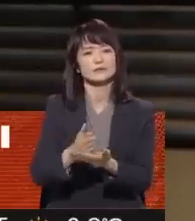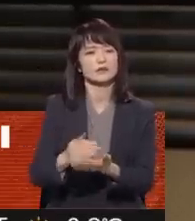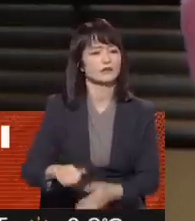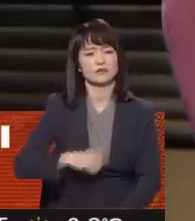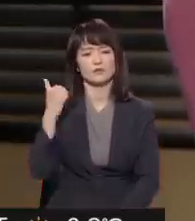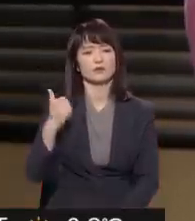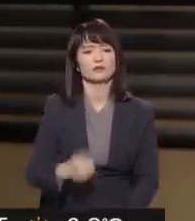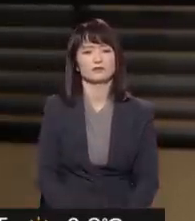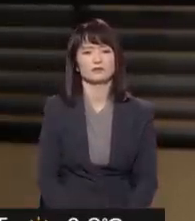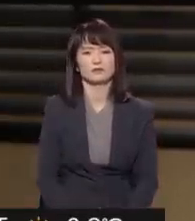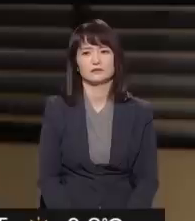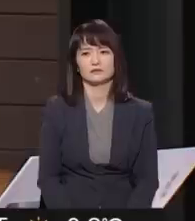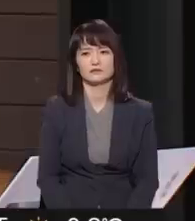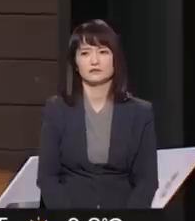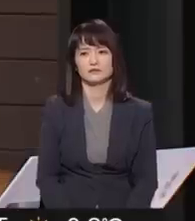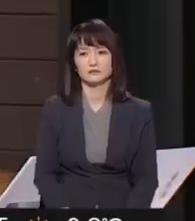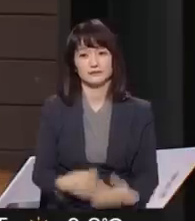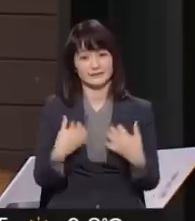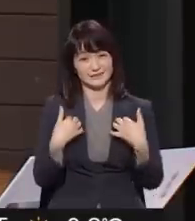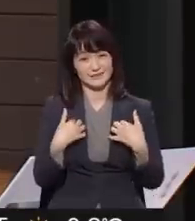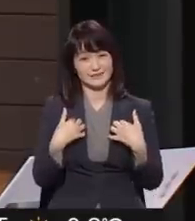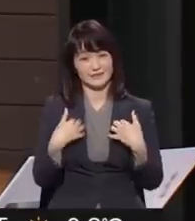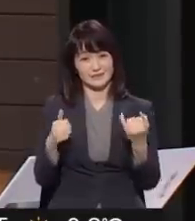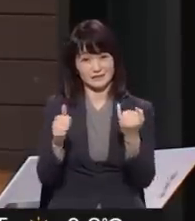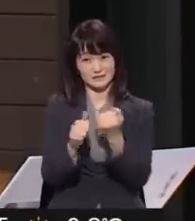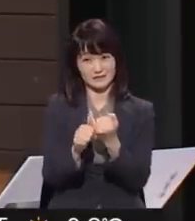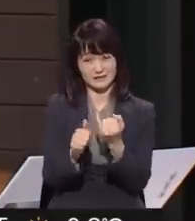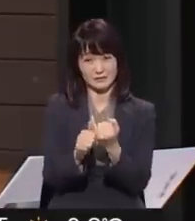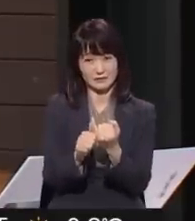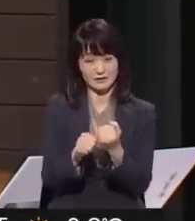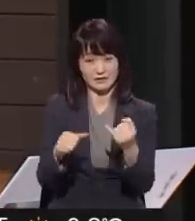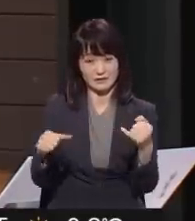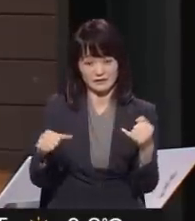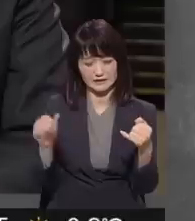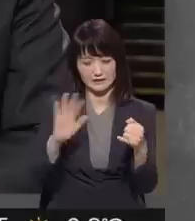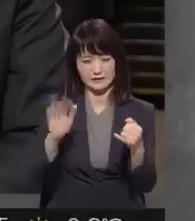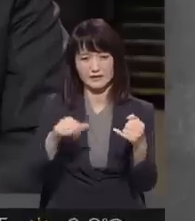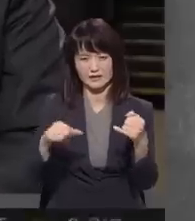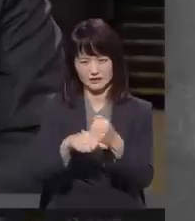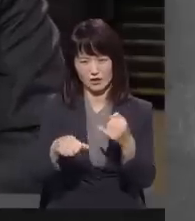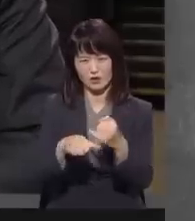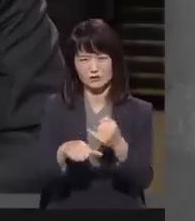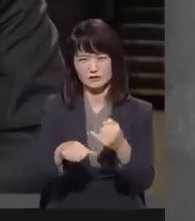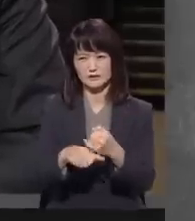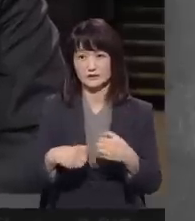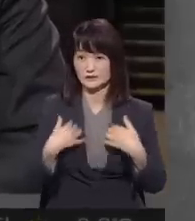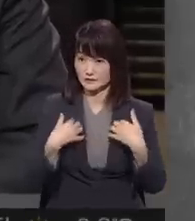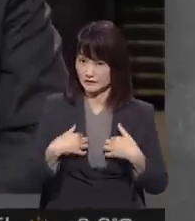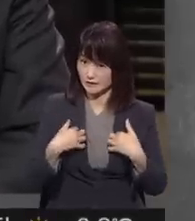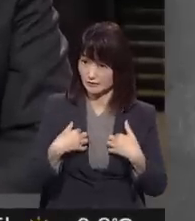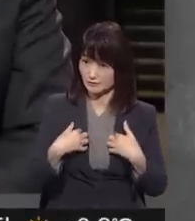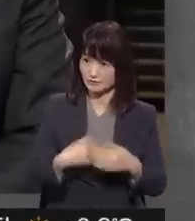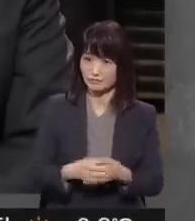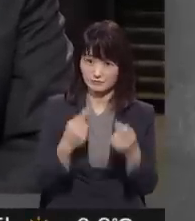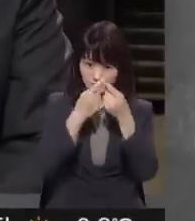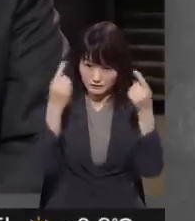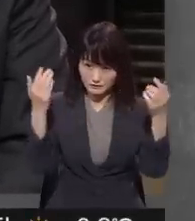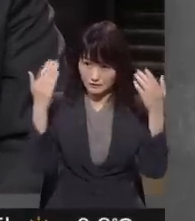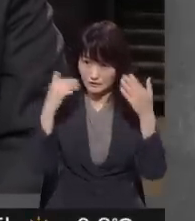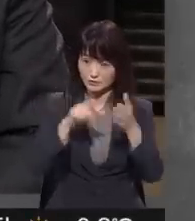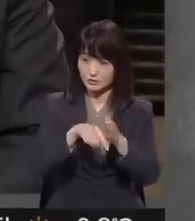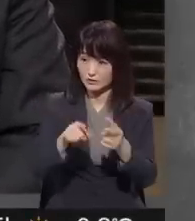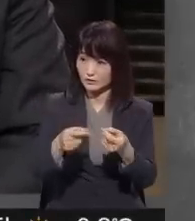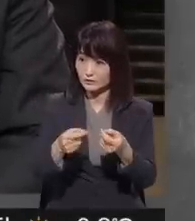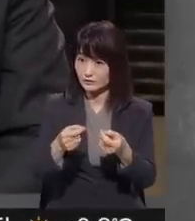합니다 커플 게임 커플 게임 대학교 때 하는 거 아닙니까 대학교도 그런 거 합니까 아 그런가요 저희 대학은 안